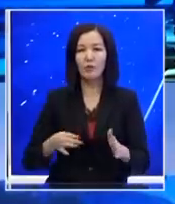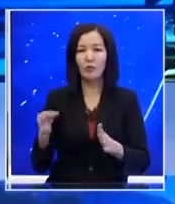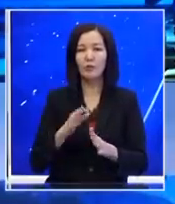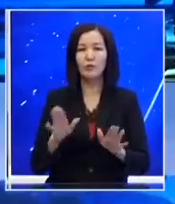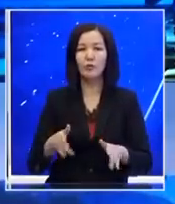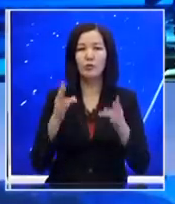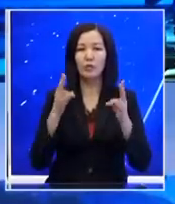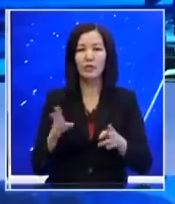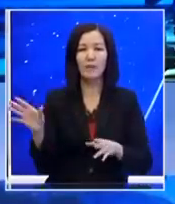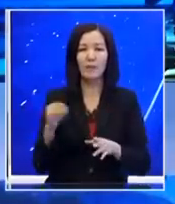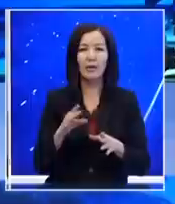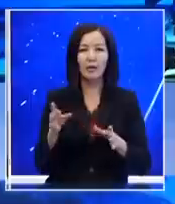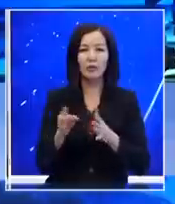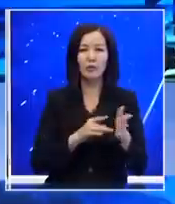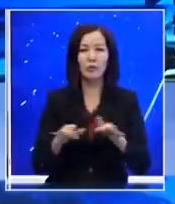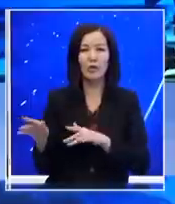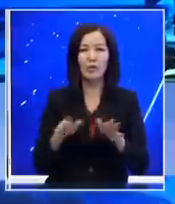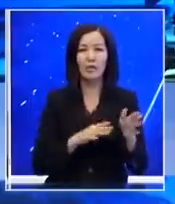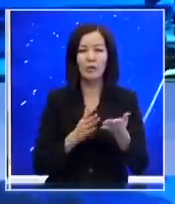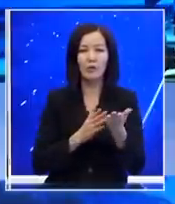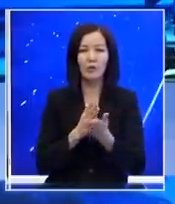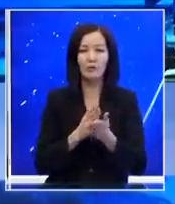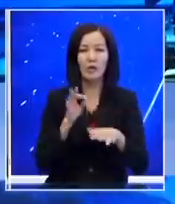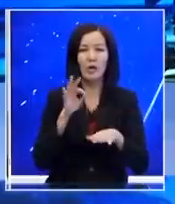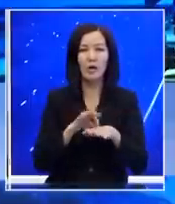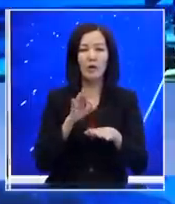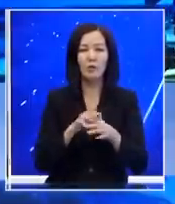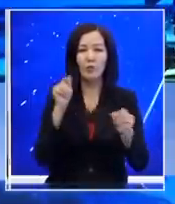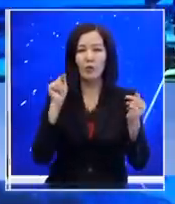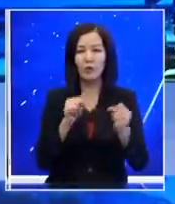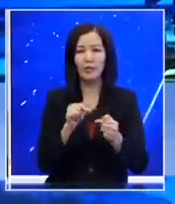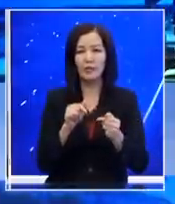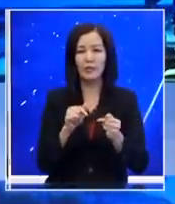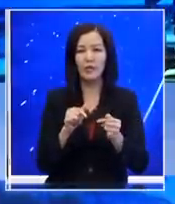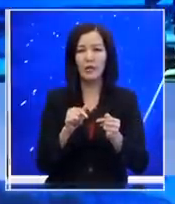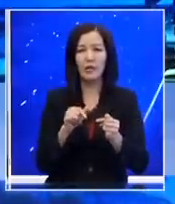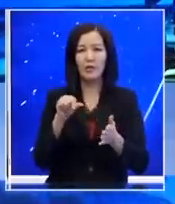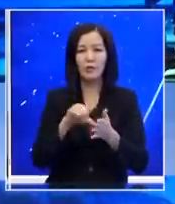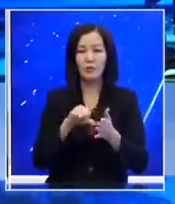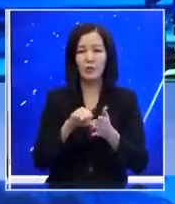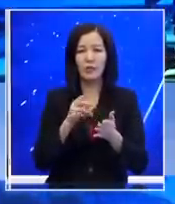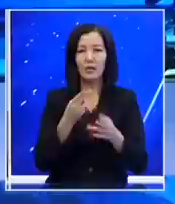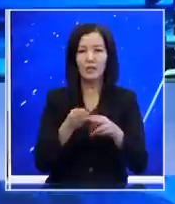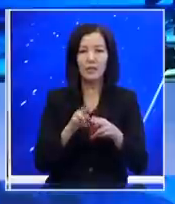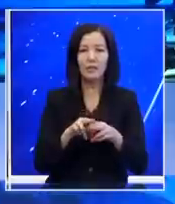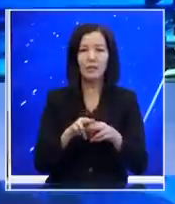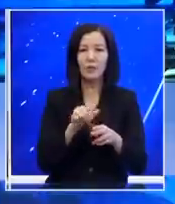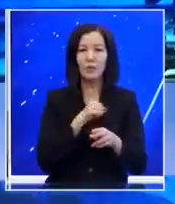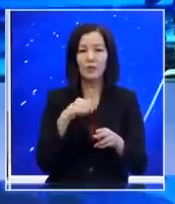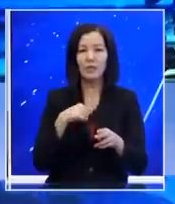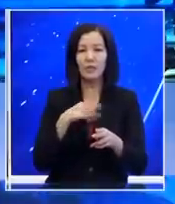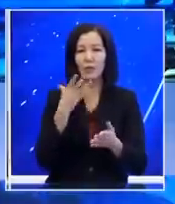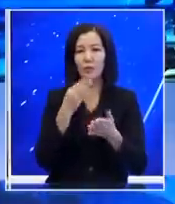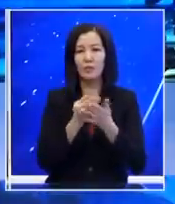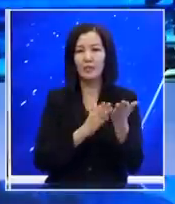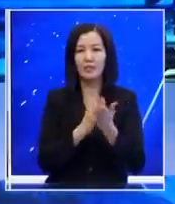Алматы облыстық төтенше жағдайлар департаментінің барлық шұғыл әрекет ету қызметкерлері коронавируспен күреске жұмылдырылған. Десе де олар